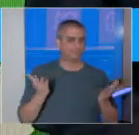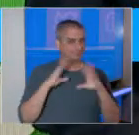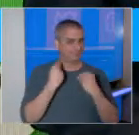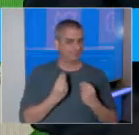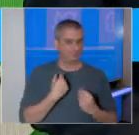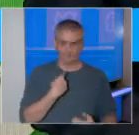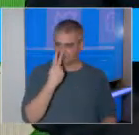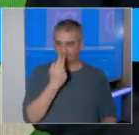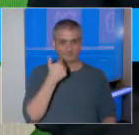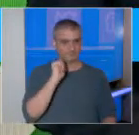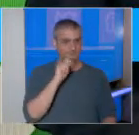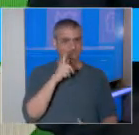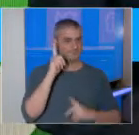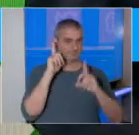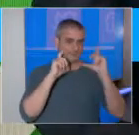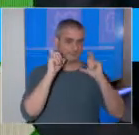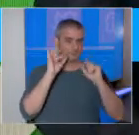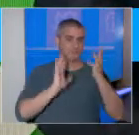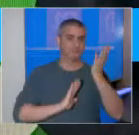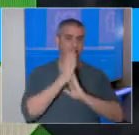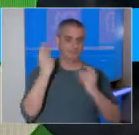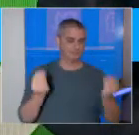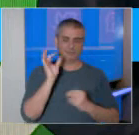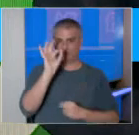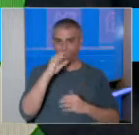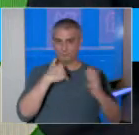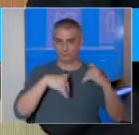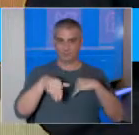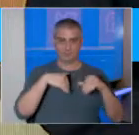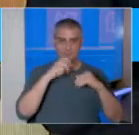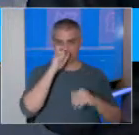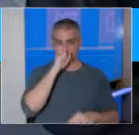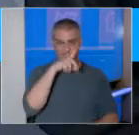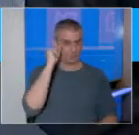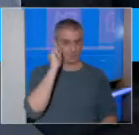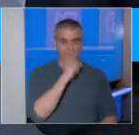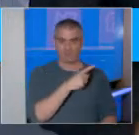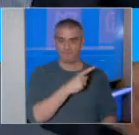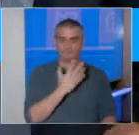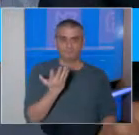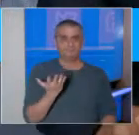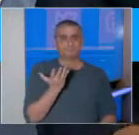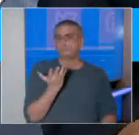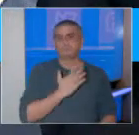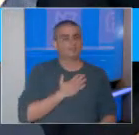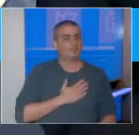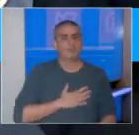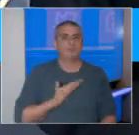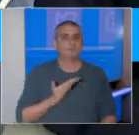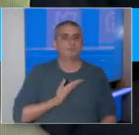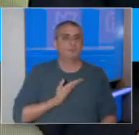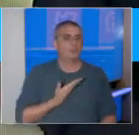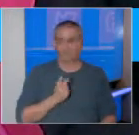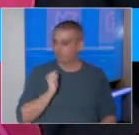טוב. ראיתי אתמול את הצילומים של שריפת הסחורה בדרך יפו, בתל אביב. מה אתם רוצים להשיג